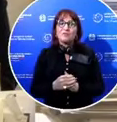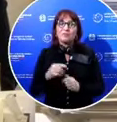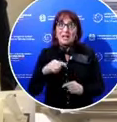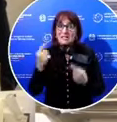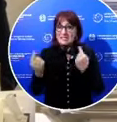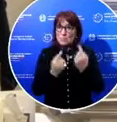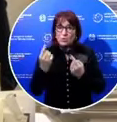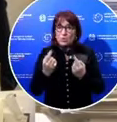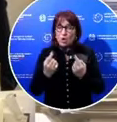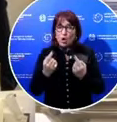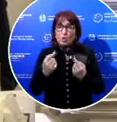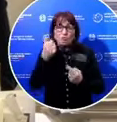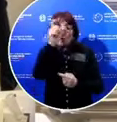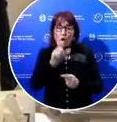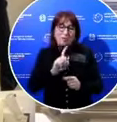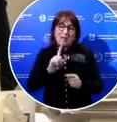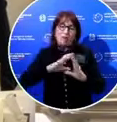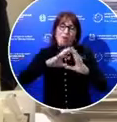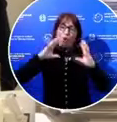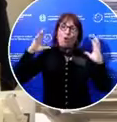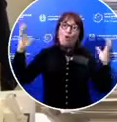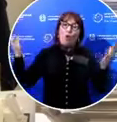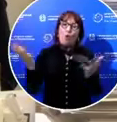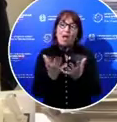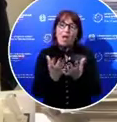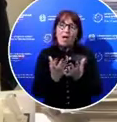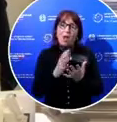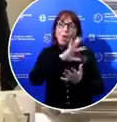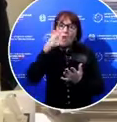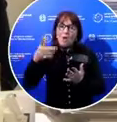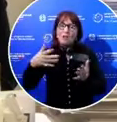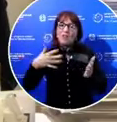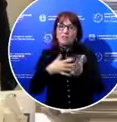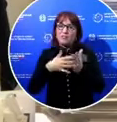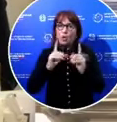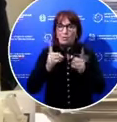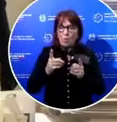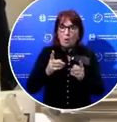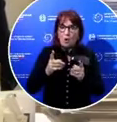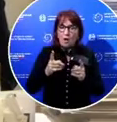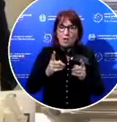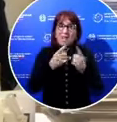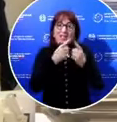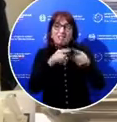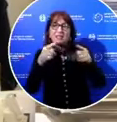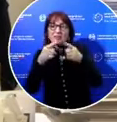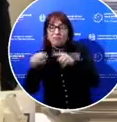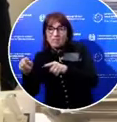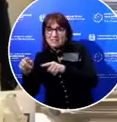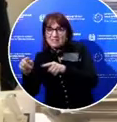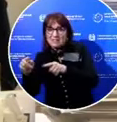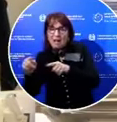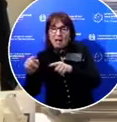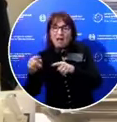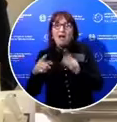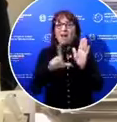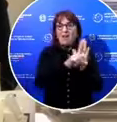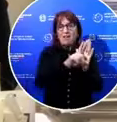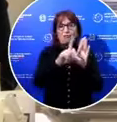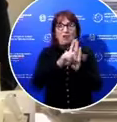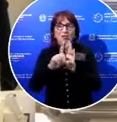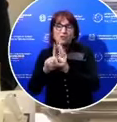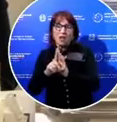fenomeno globale, un altro scoglio è rappresentato dalla diversità, talora sensibile, delle